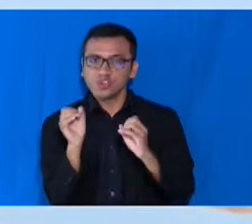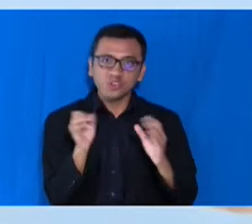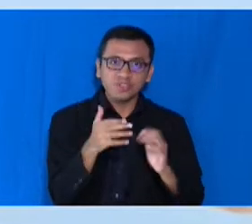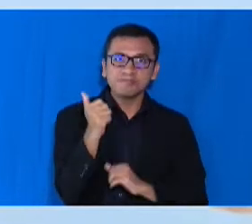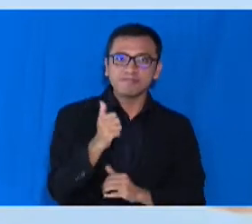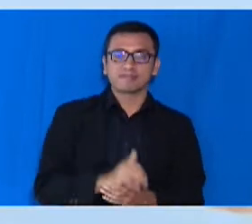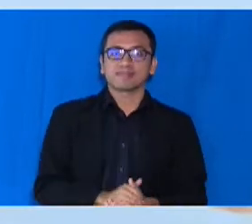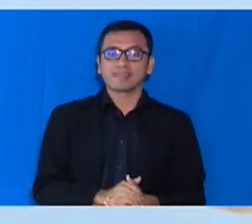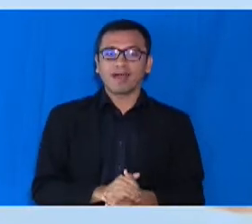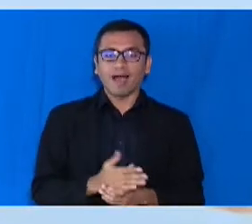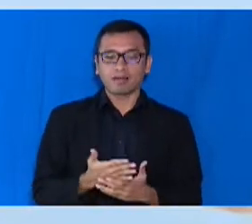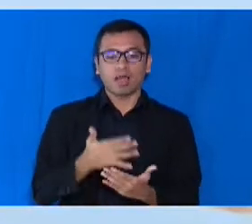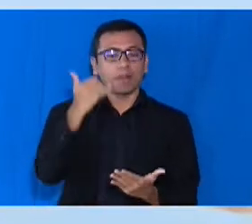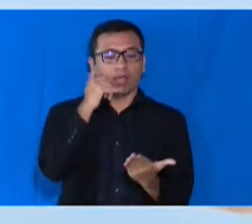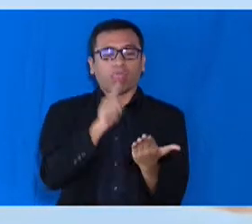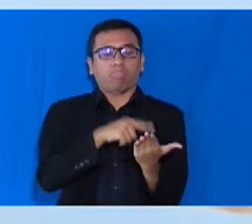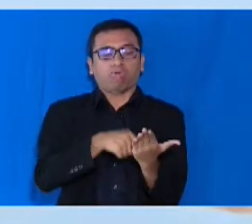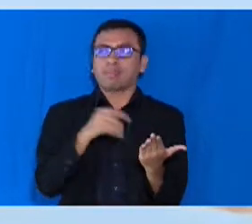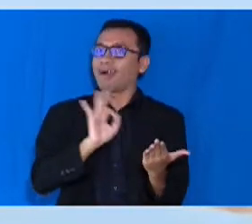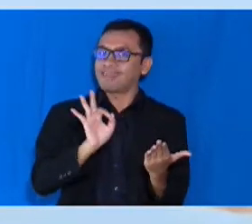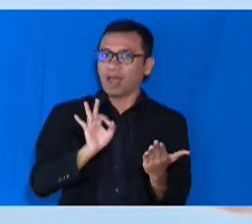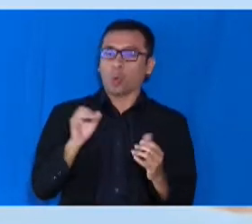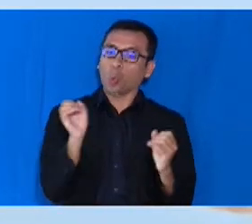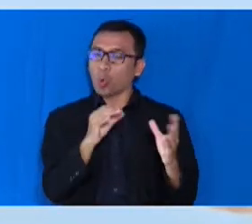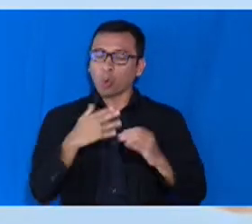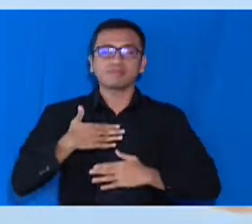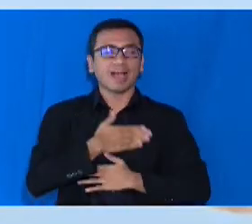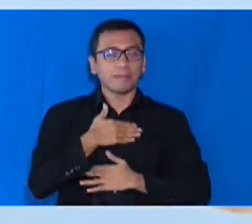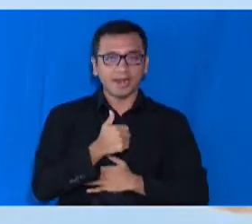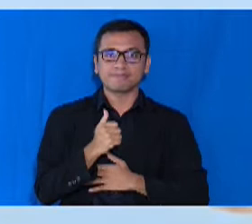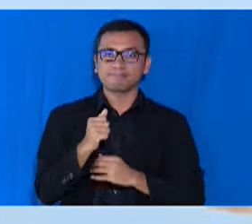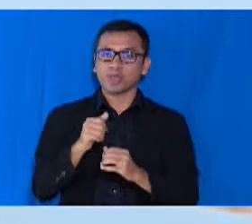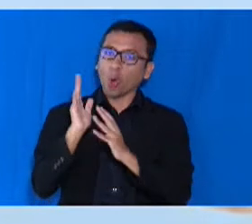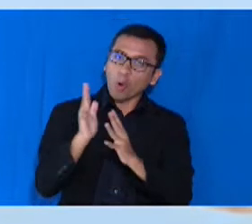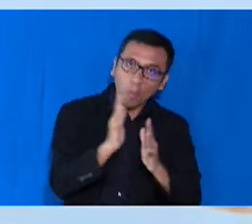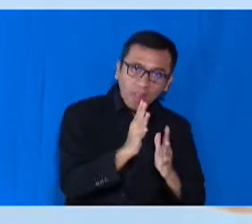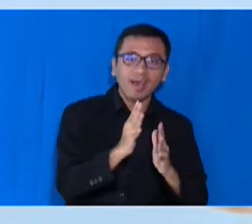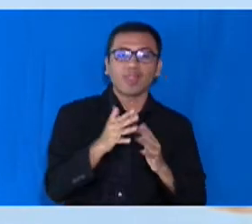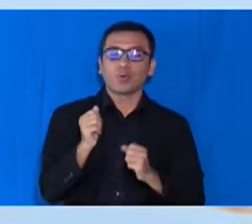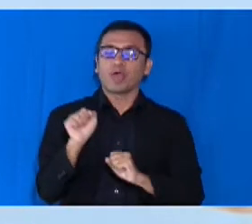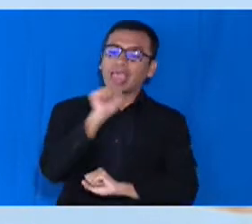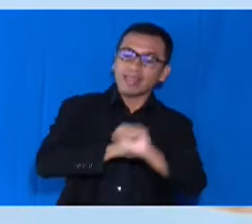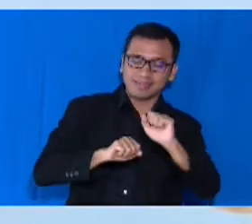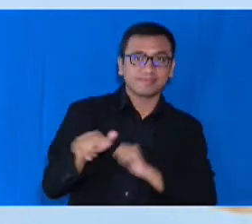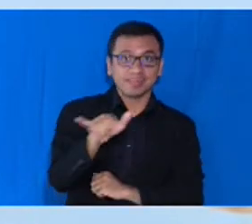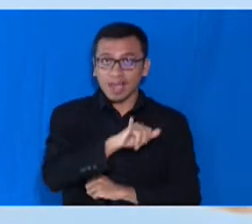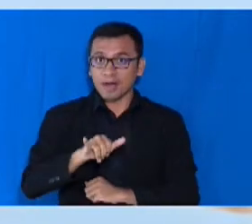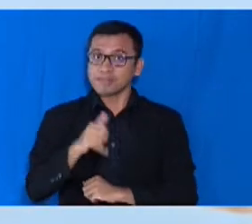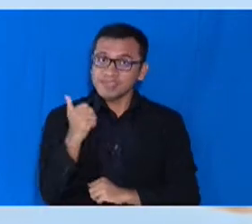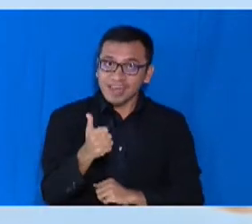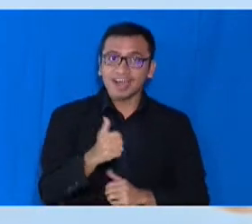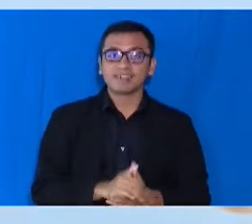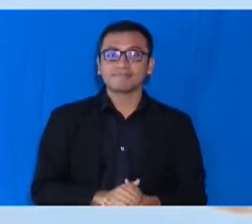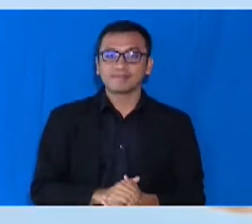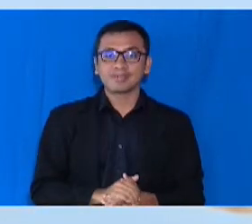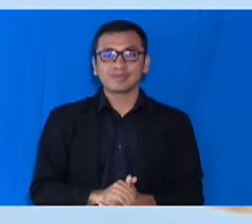dibatasi oleh gadgetnya, bisa melakukan kegiatan-kegiatan bersama, membangun satu